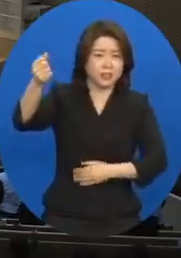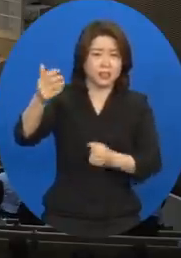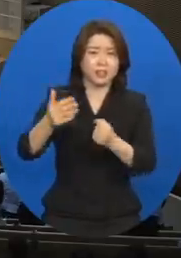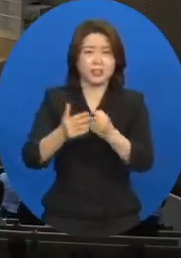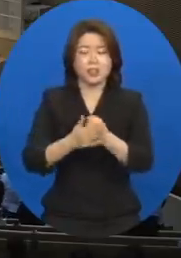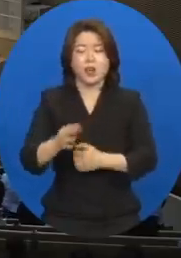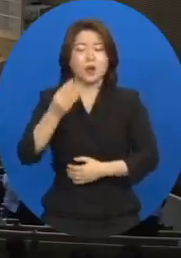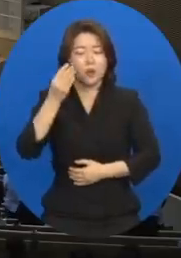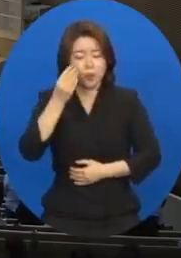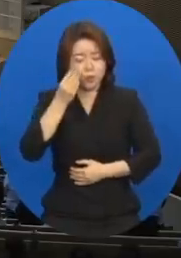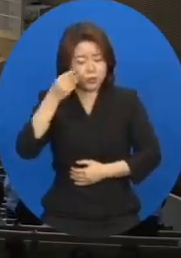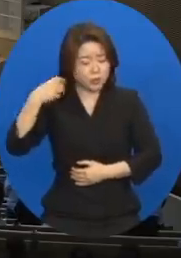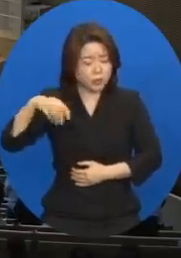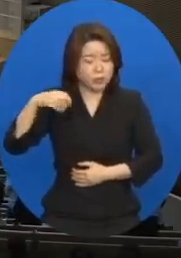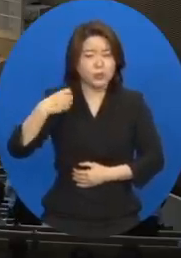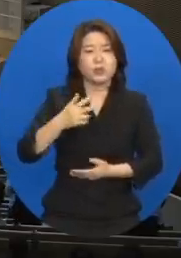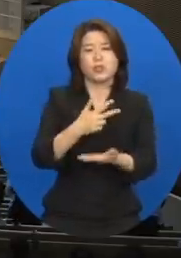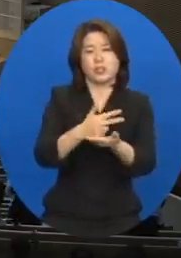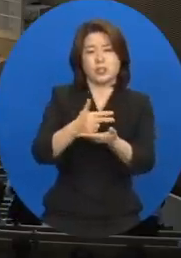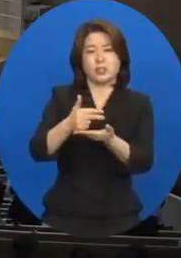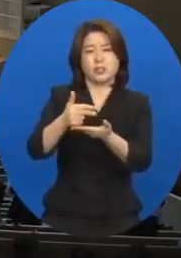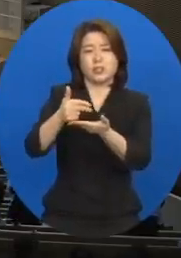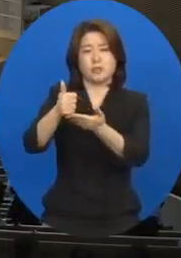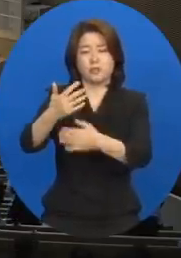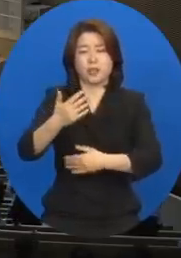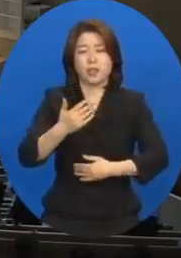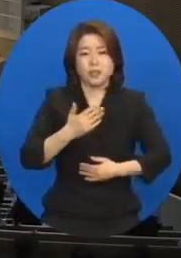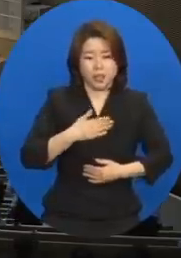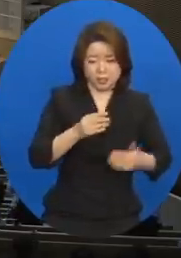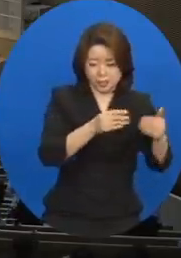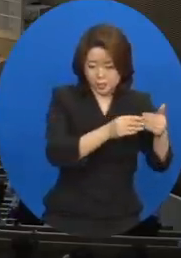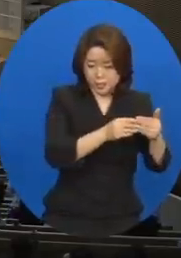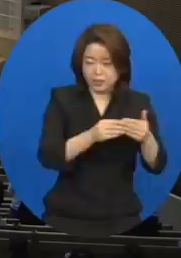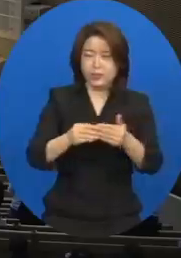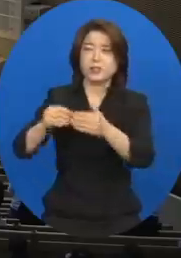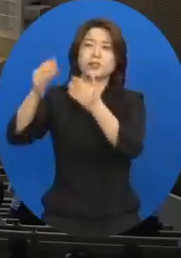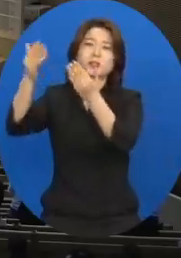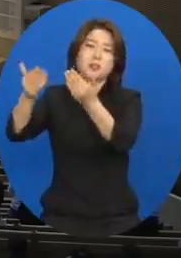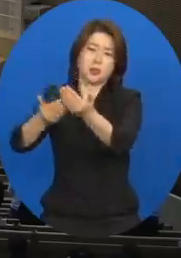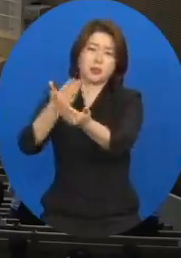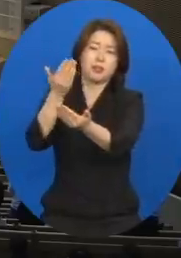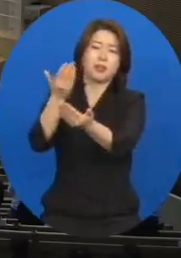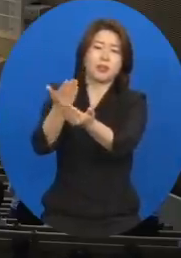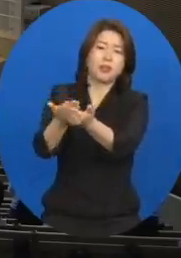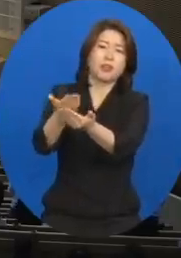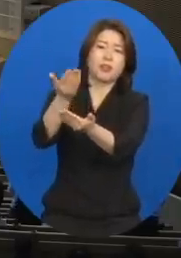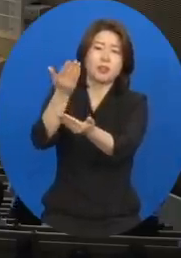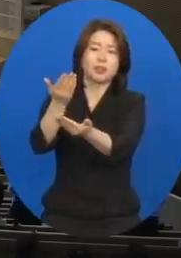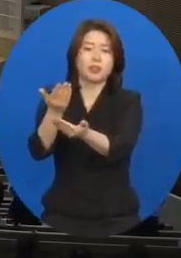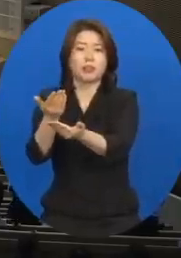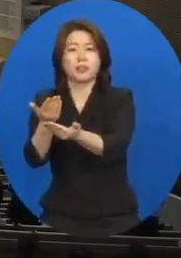있으니 오 주님 나를 이끄소서.